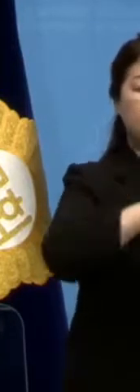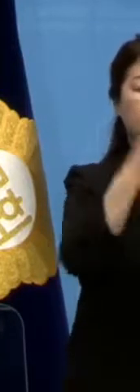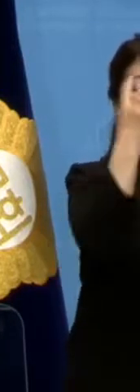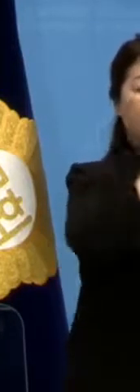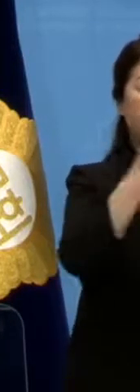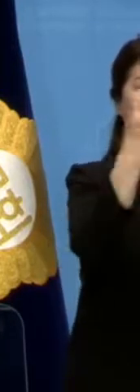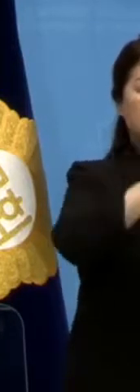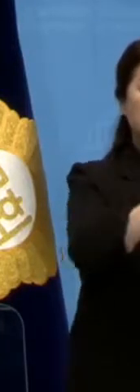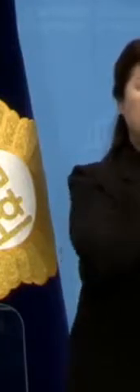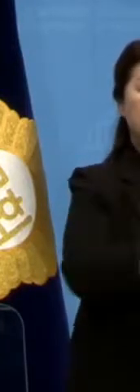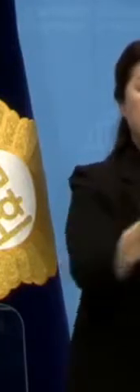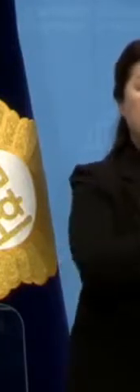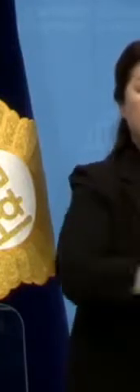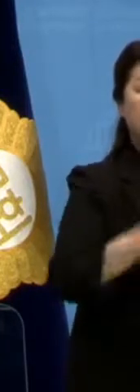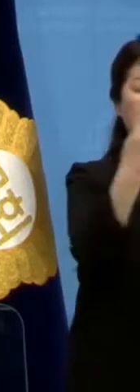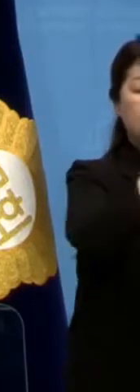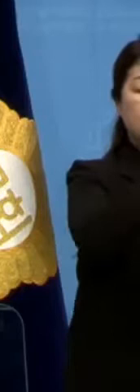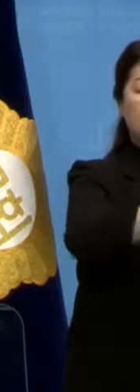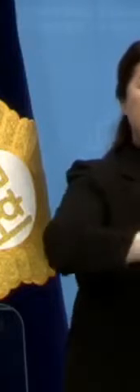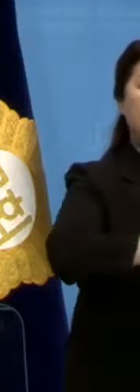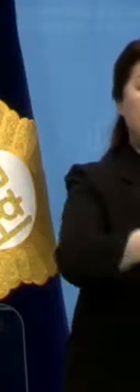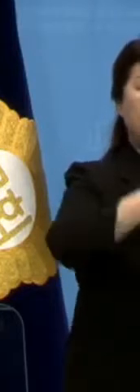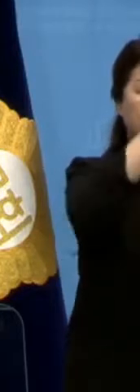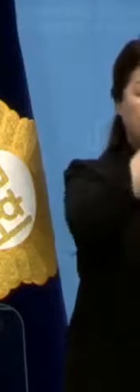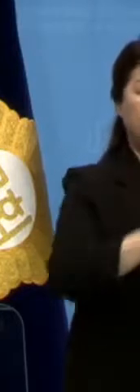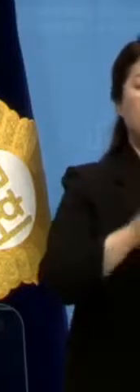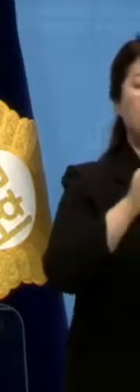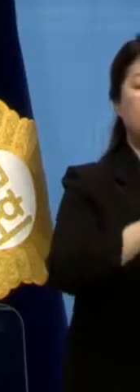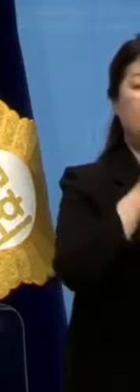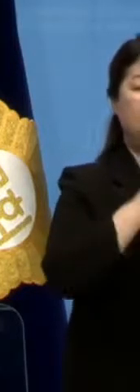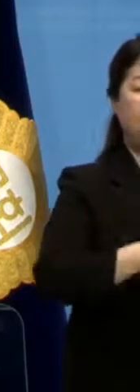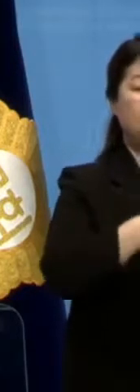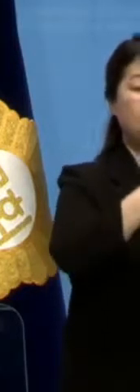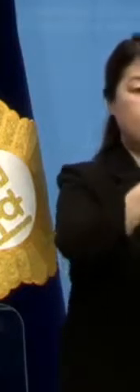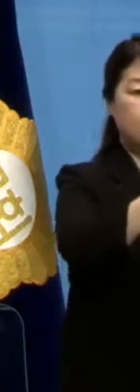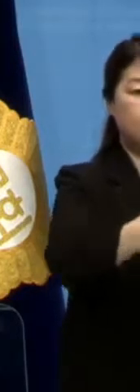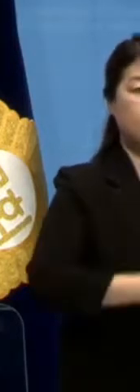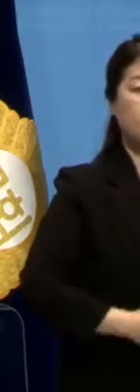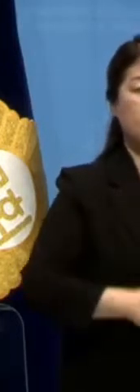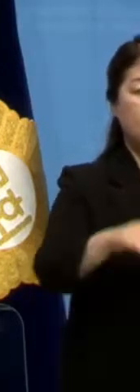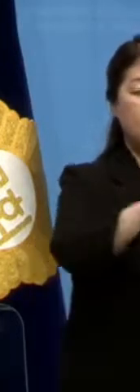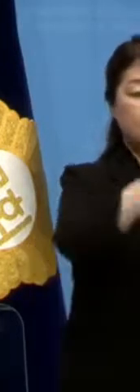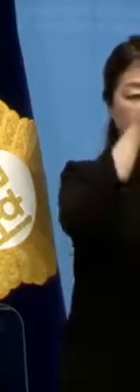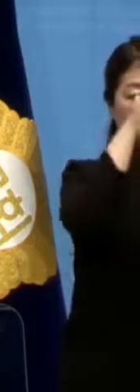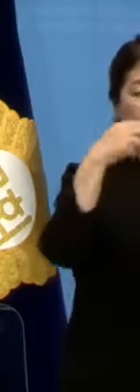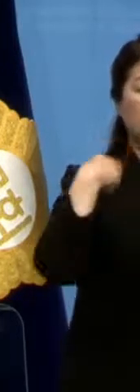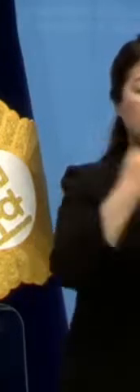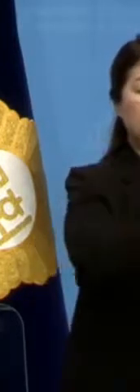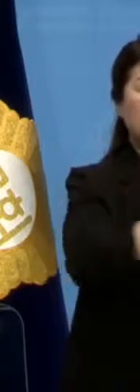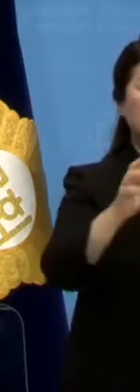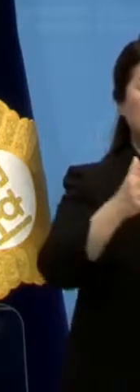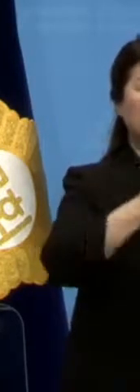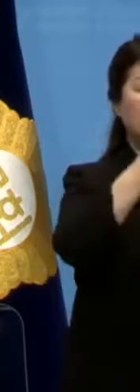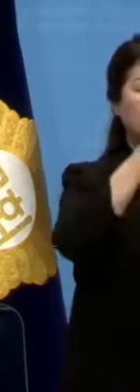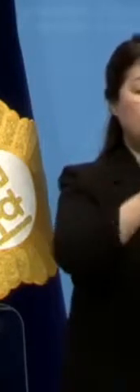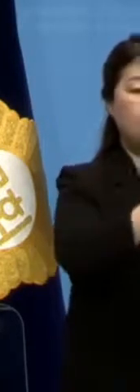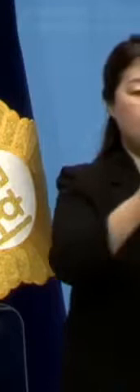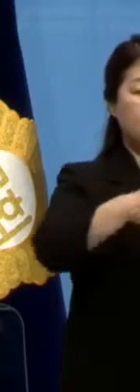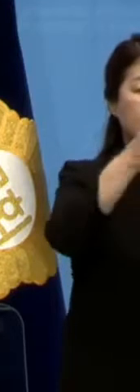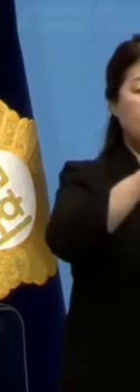정부정책감시특별위원회의 2020년 활동 상황을 보고드리겠습니다. 문재인 정부 들어